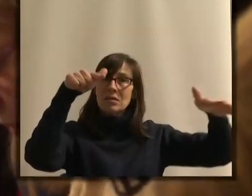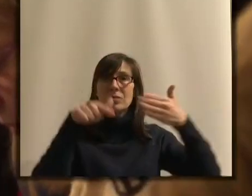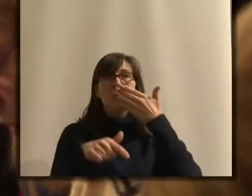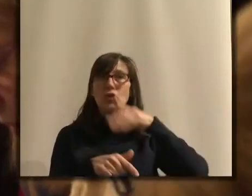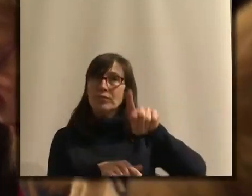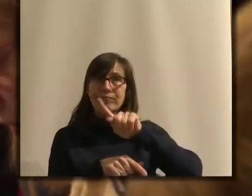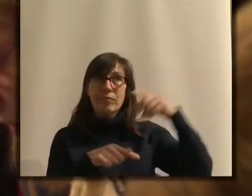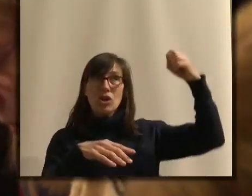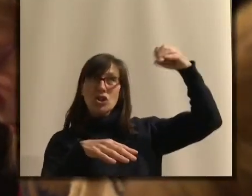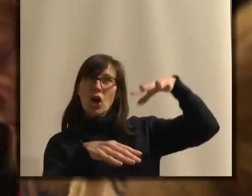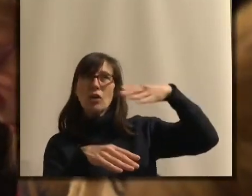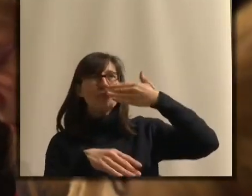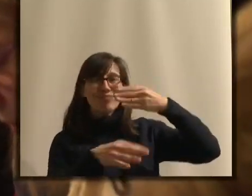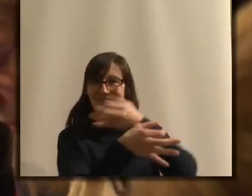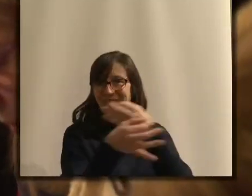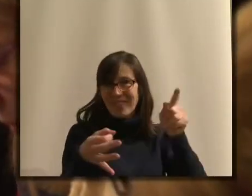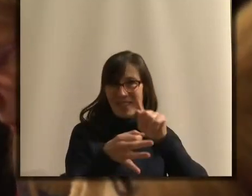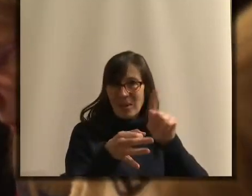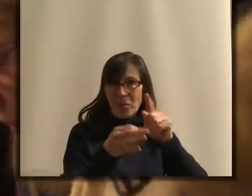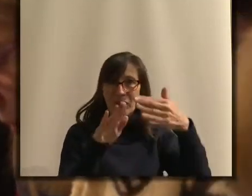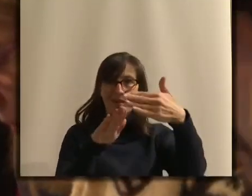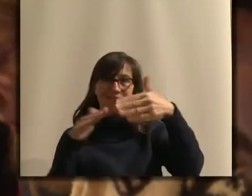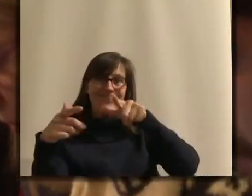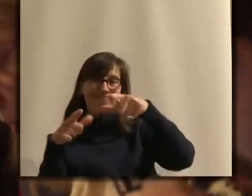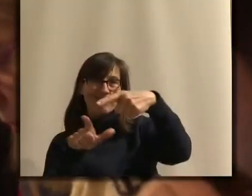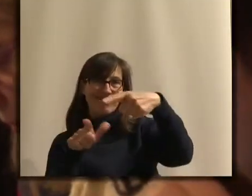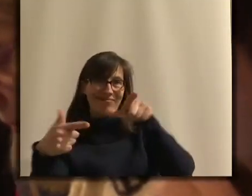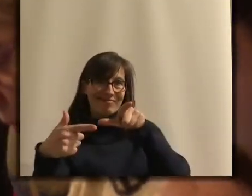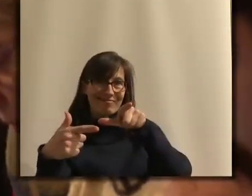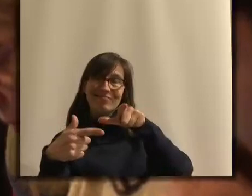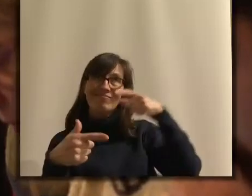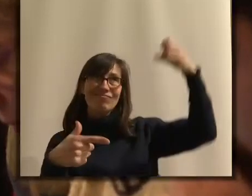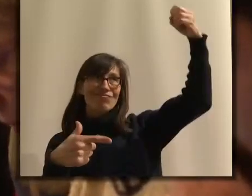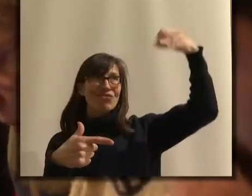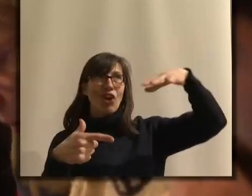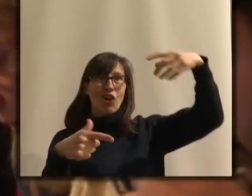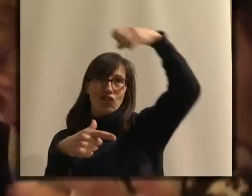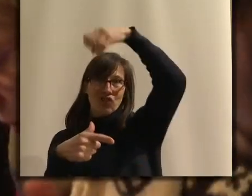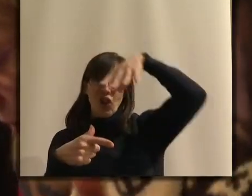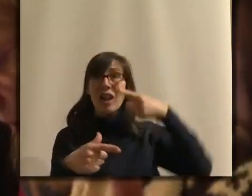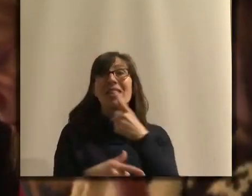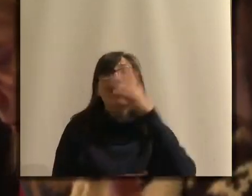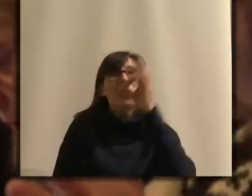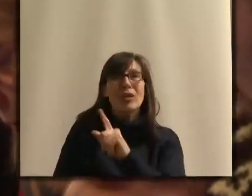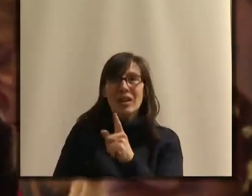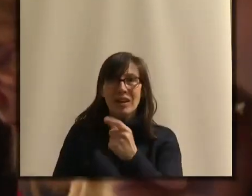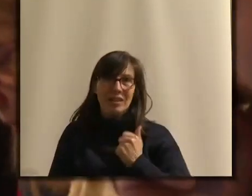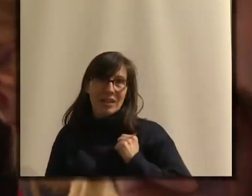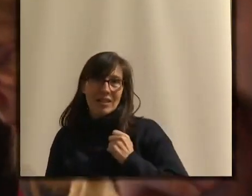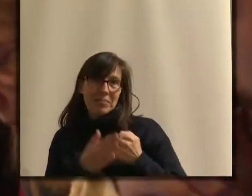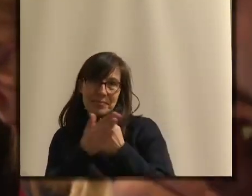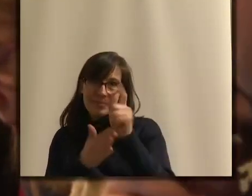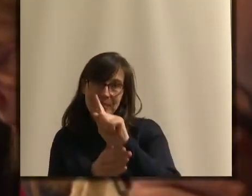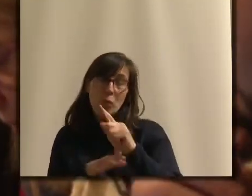ben orientades, no? Perquè estan est-oest, i això fa que, no, evidentment, mai funcionaran al 100%, com a màxim funcionaran